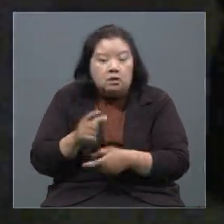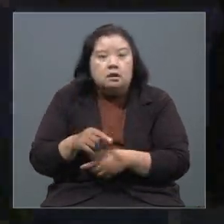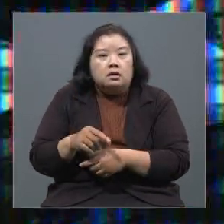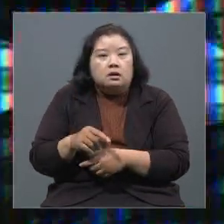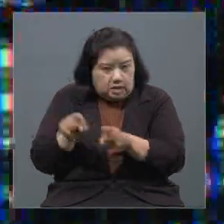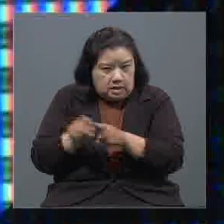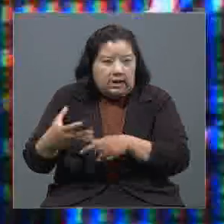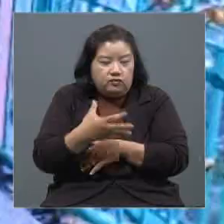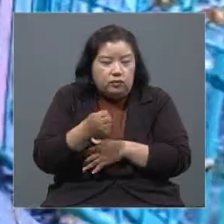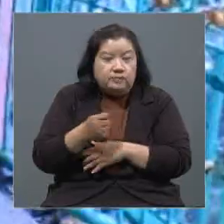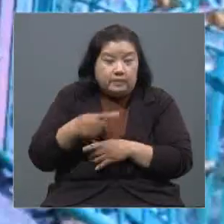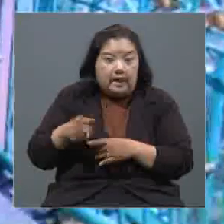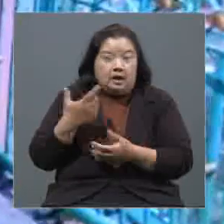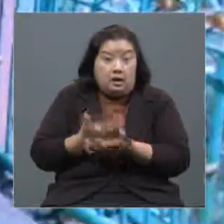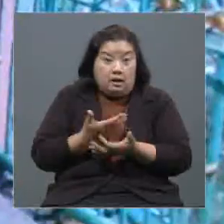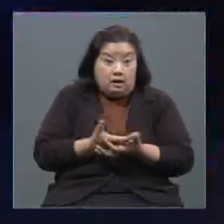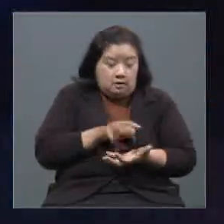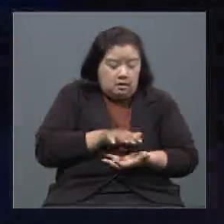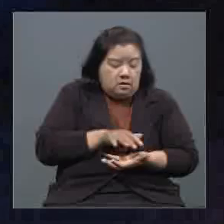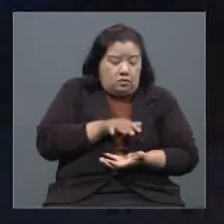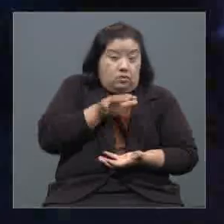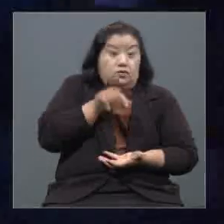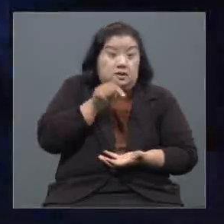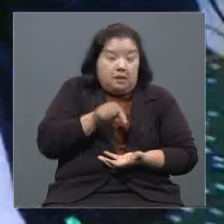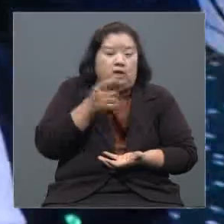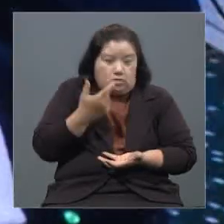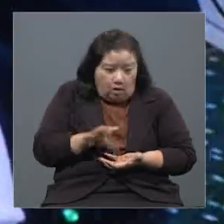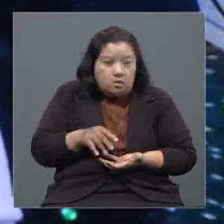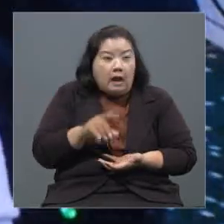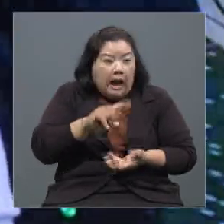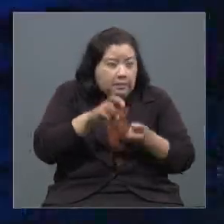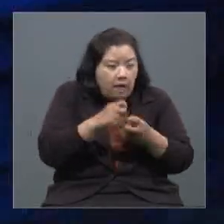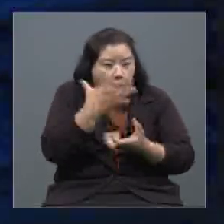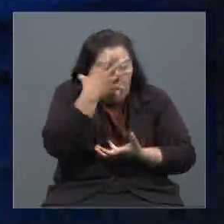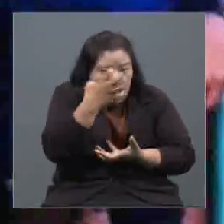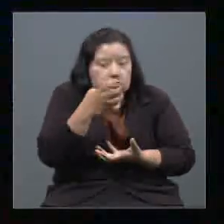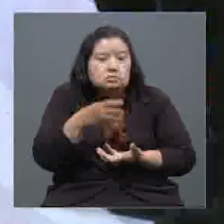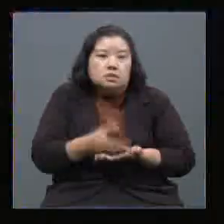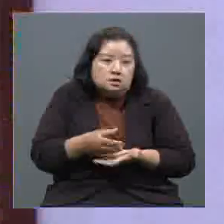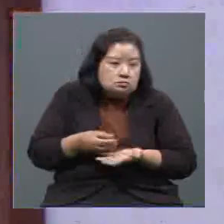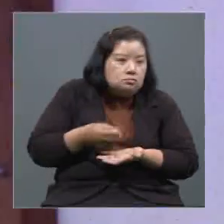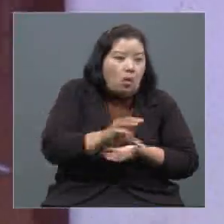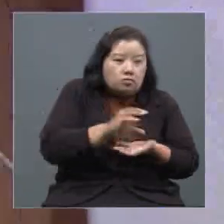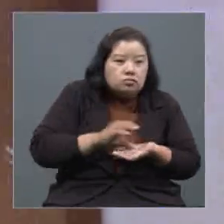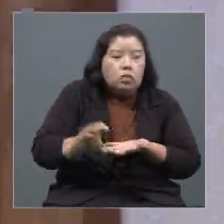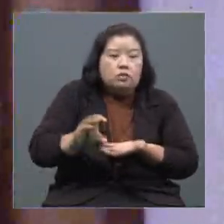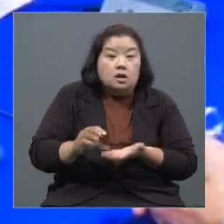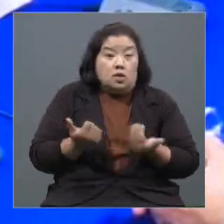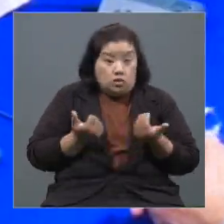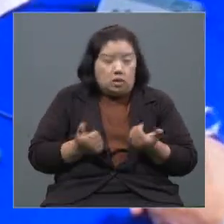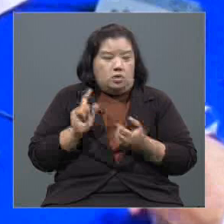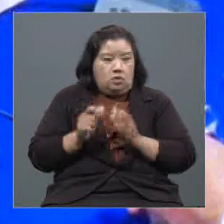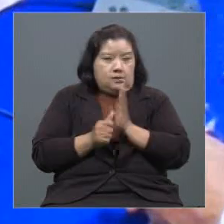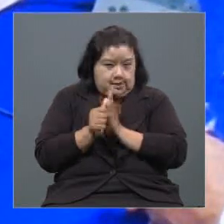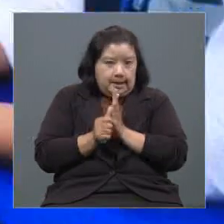เยียวยาคืนให้กับบรรดาผู้เสียหายทีนี้มันต้องแก้กฎหมายคุณผู้ชมซึ่งเบื้องต้นเนี่ยคุณประเสริฐบอกว่าอาจจะออกเป็นพระราชกำหนดนะพระ